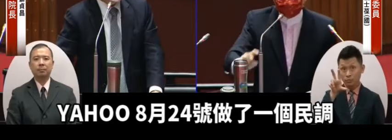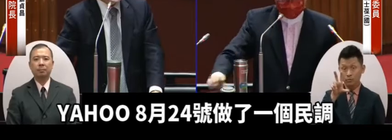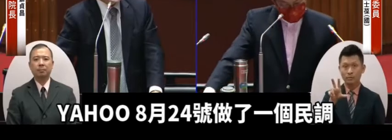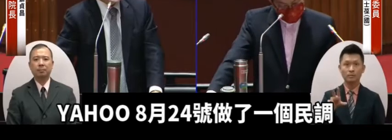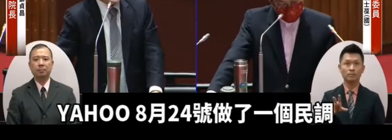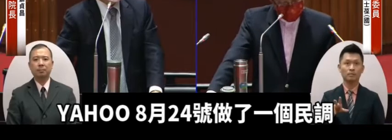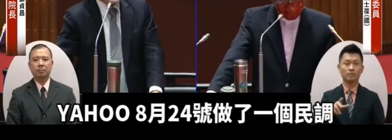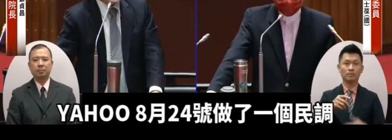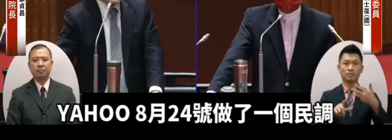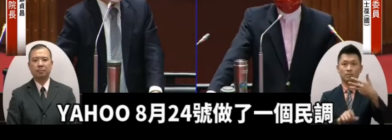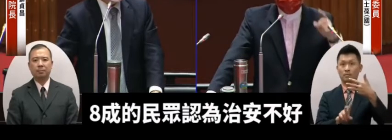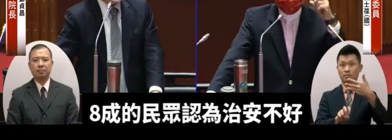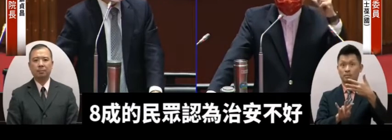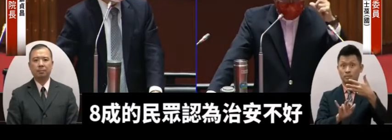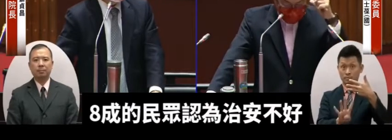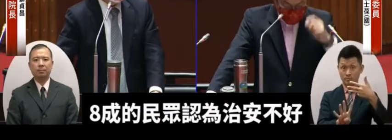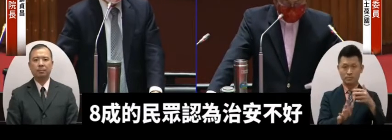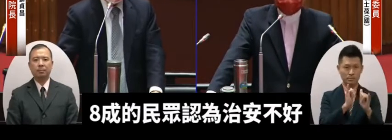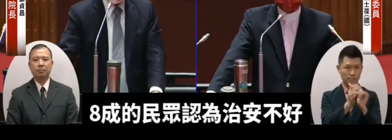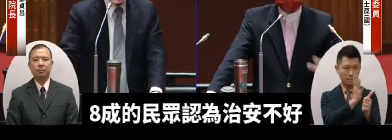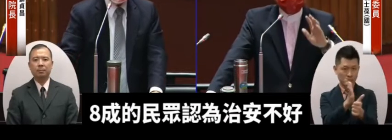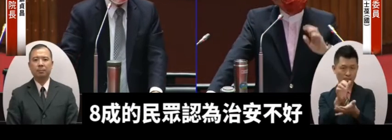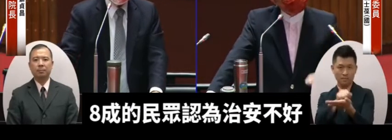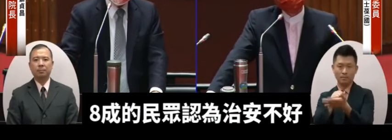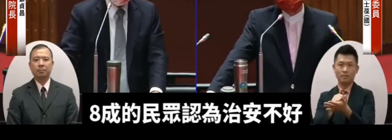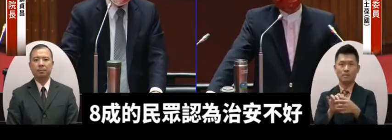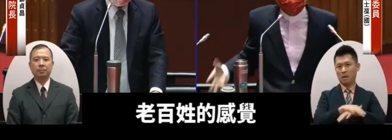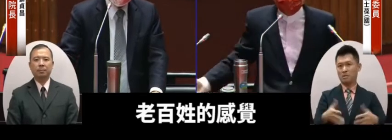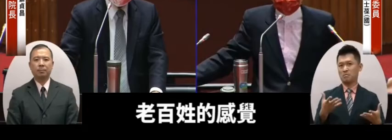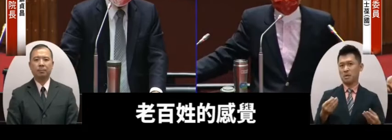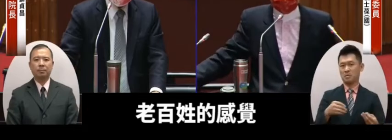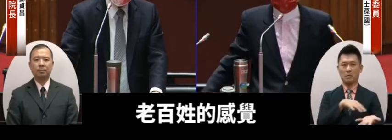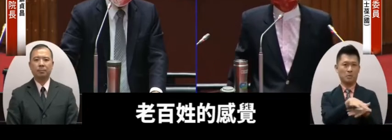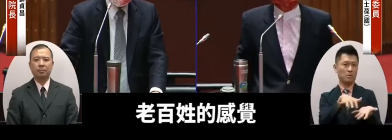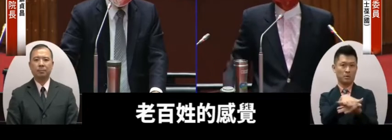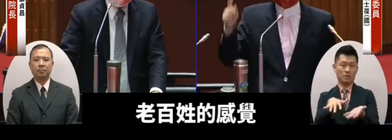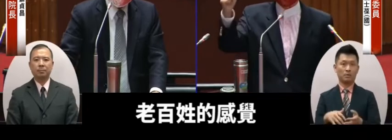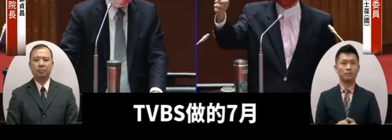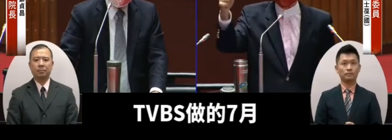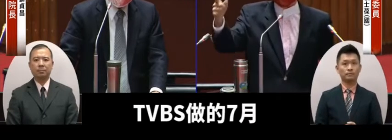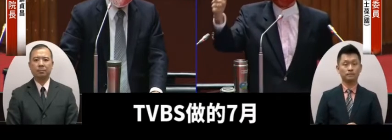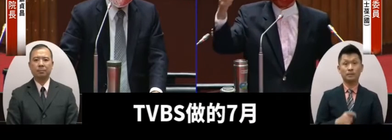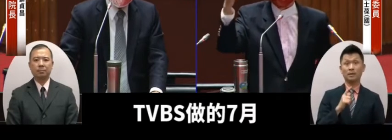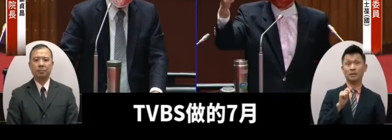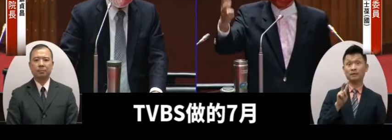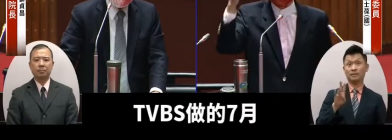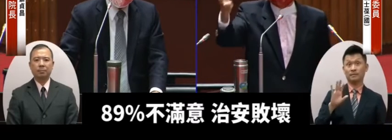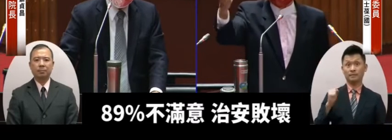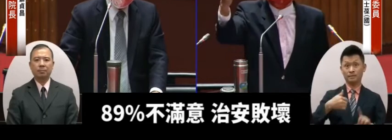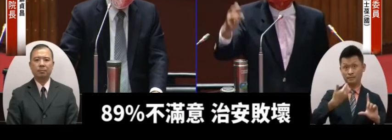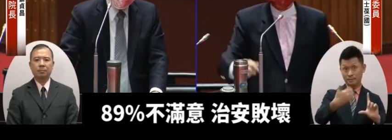一个民调。80%的民众认为治安不好，老百姓的感觉，TVBS 做的